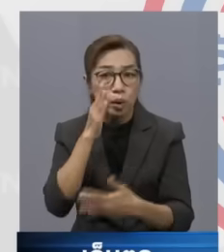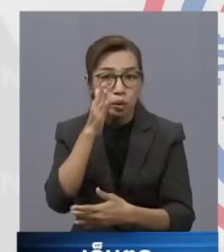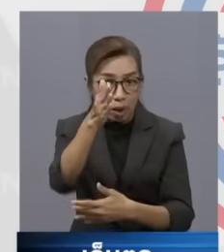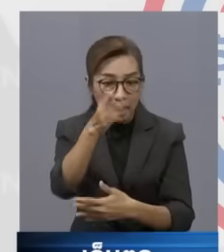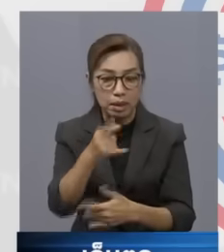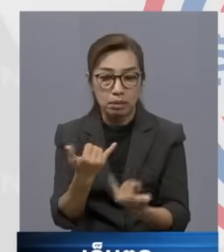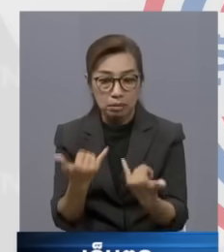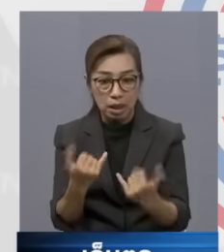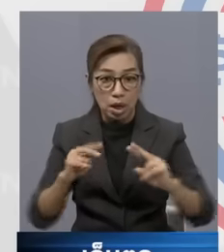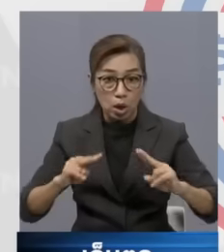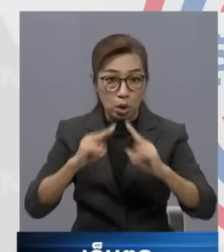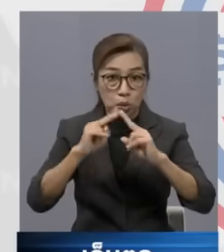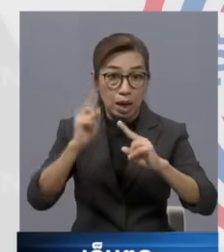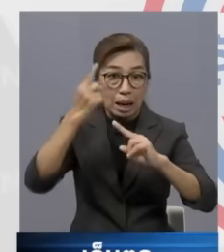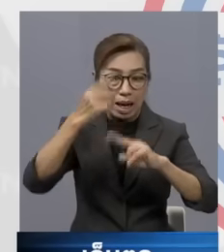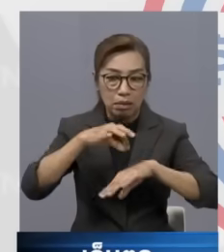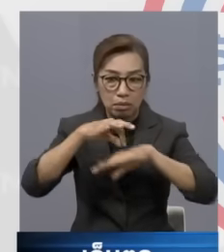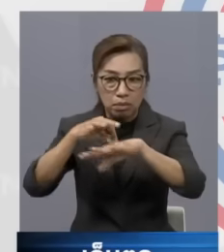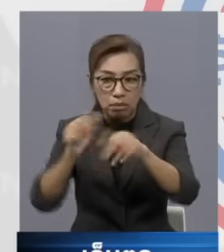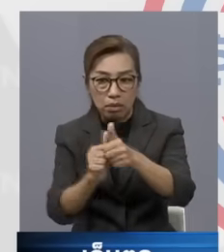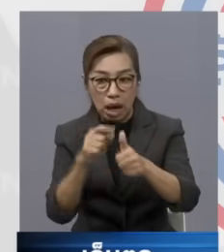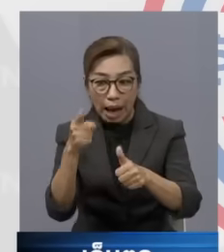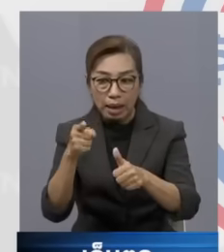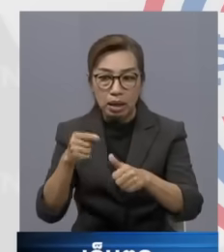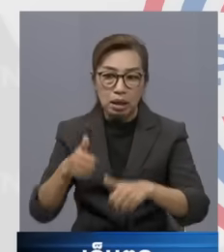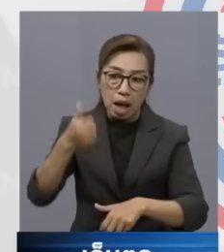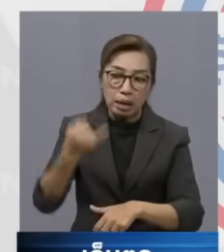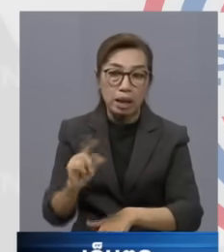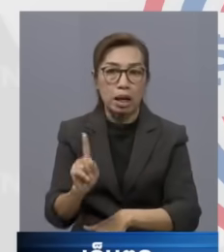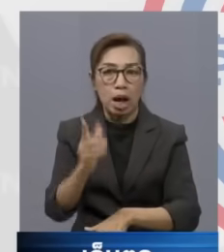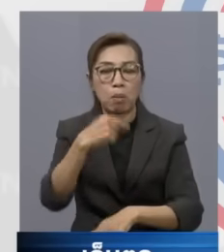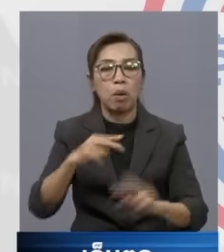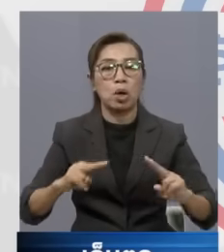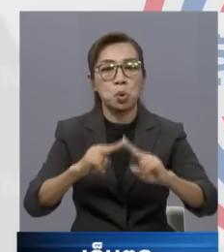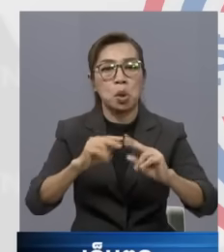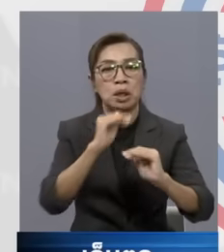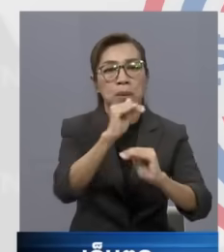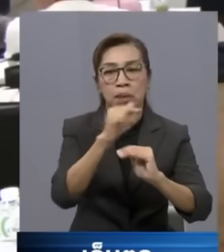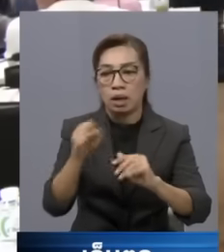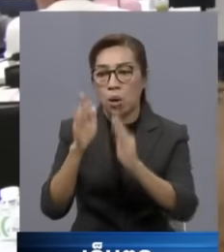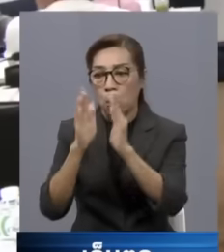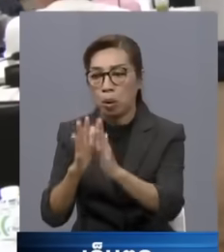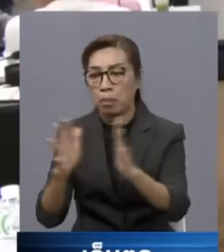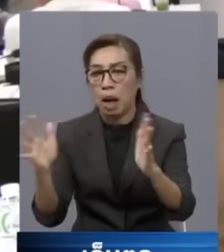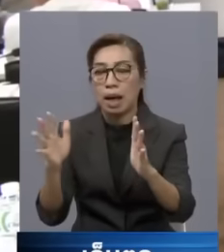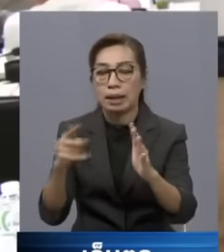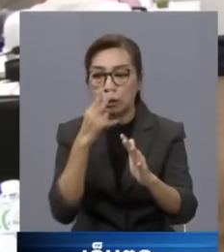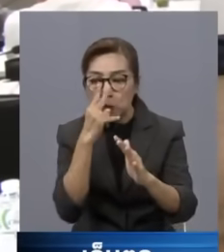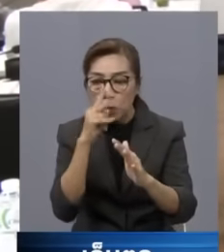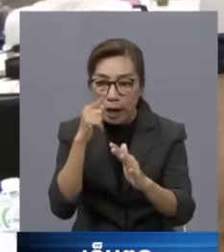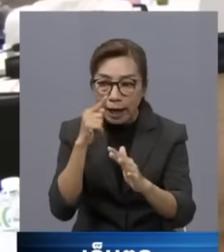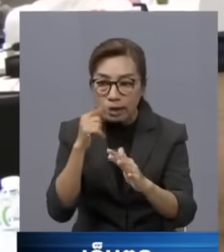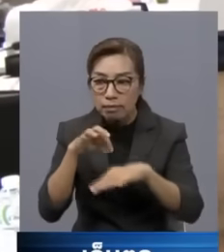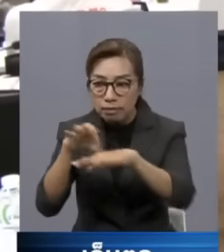ก๊อกแรกเนี่ยใครจะต้องเสียสละตรงไหนอย่างไรบ้างเก้าอี้มันมีจำกัดแล้วนะอันนี้ก็คือวางตัว candidateให้ดูอย่างเดียวนะครับ